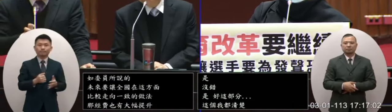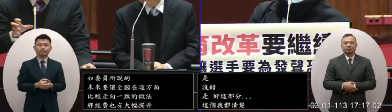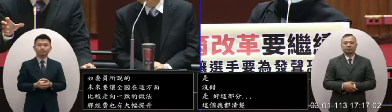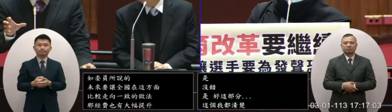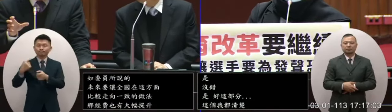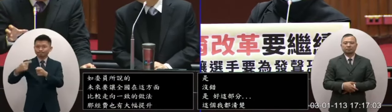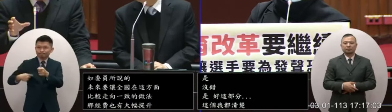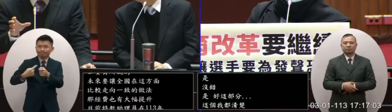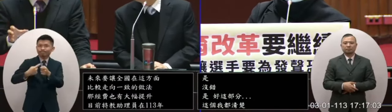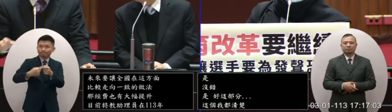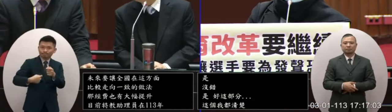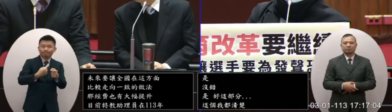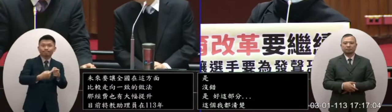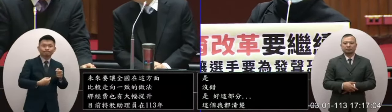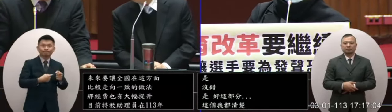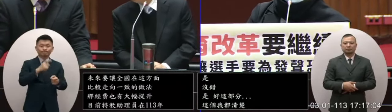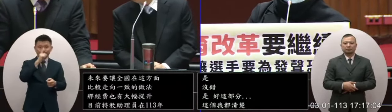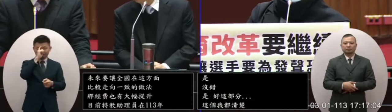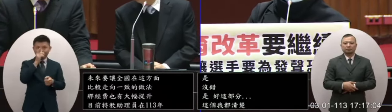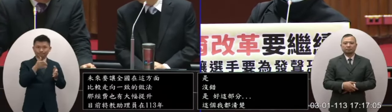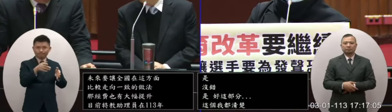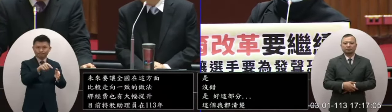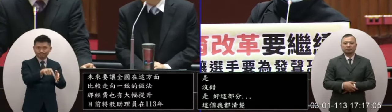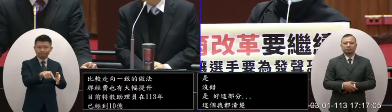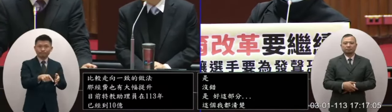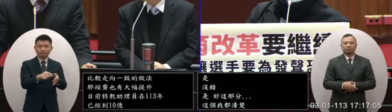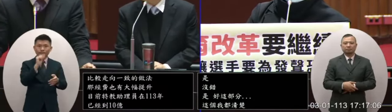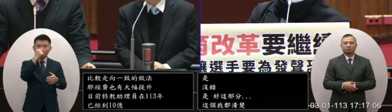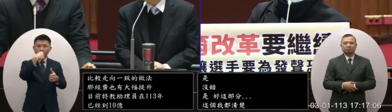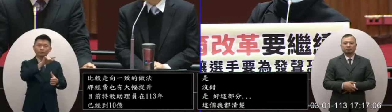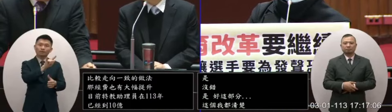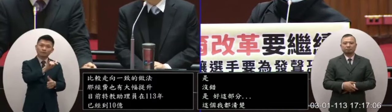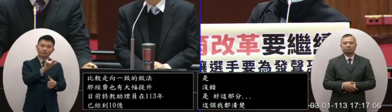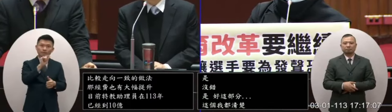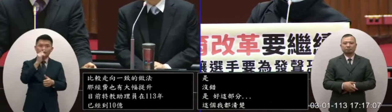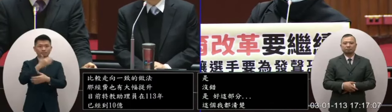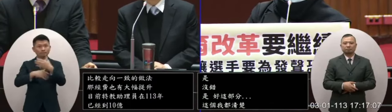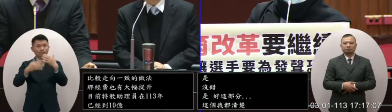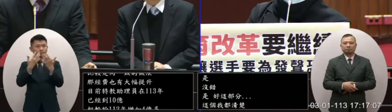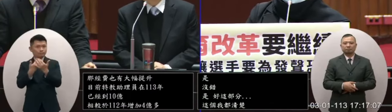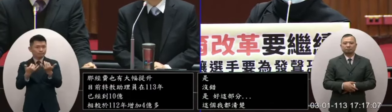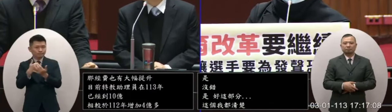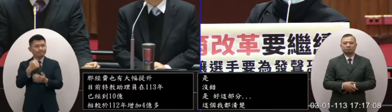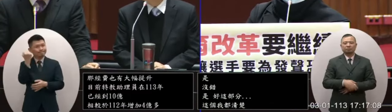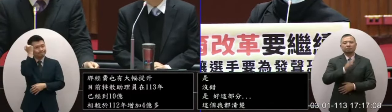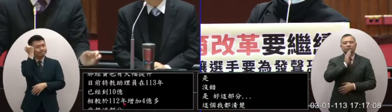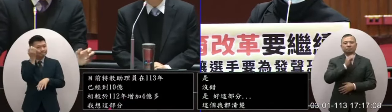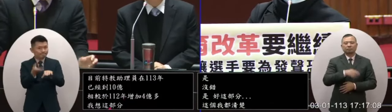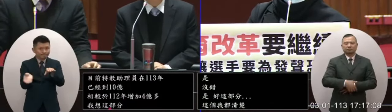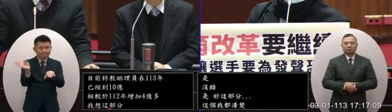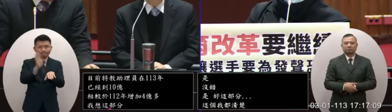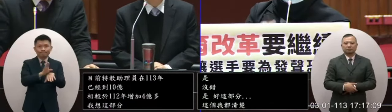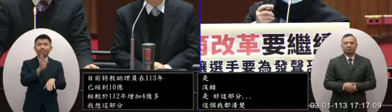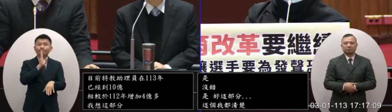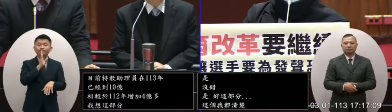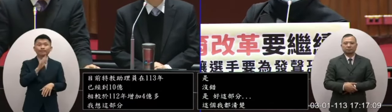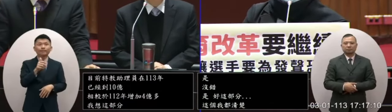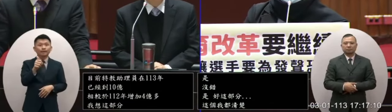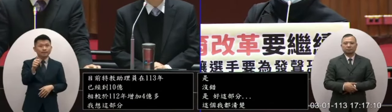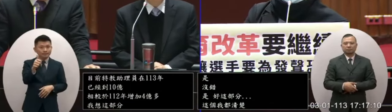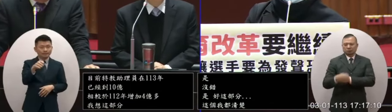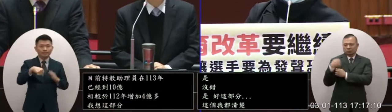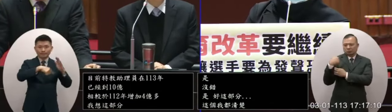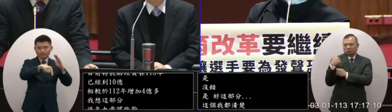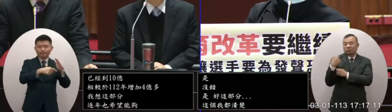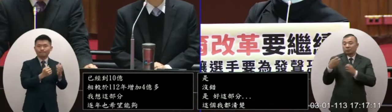年也就希望能够在这方面呢、因为特教老师、特教的孩子真的是特别辛苦， 是， 所以我想这方面也谢谢 我们就积极